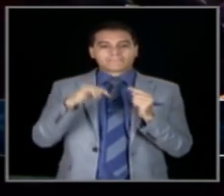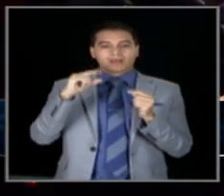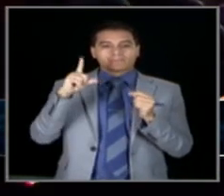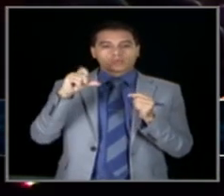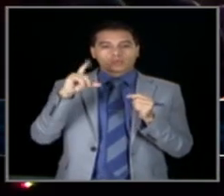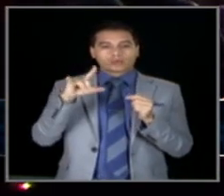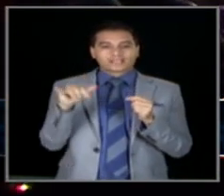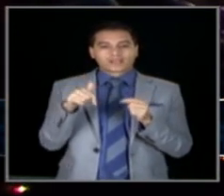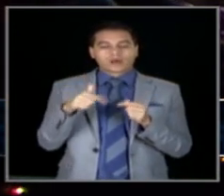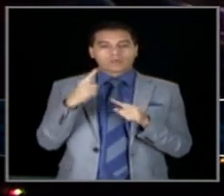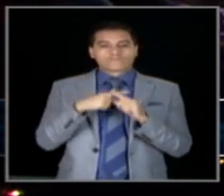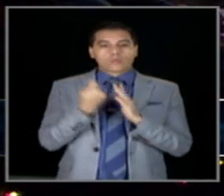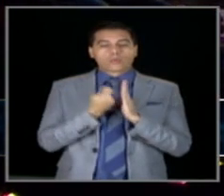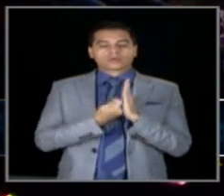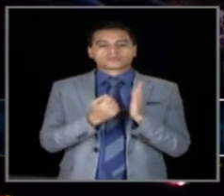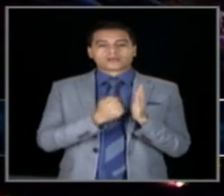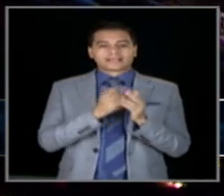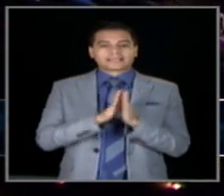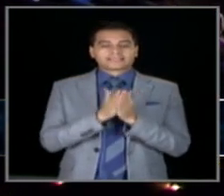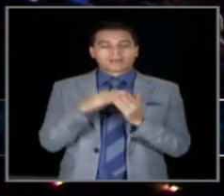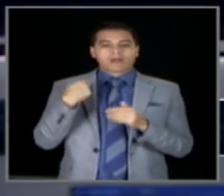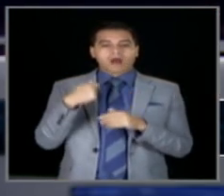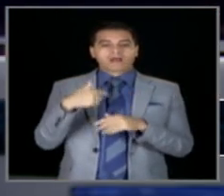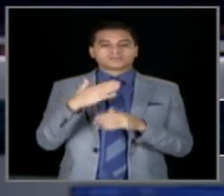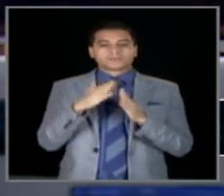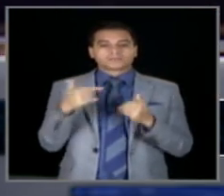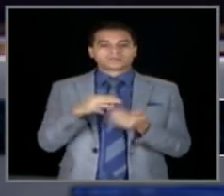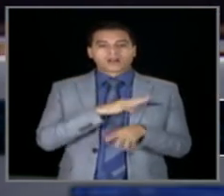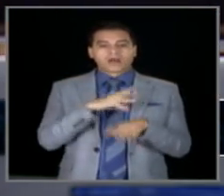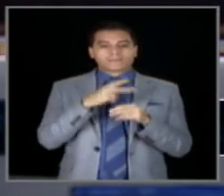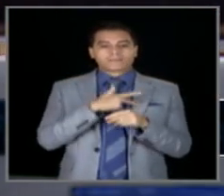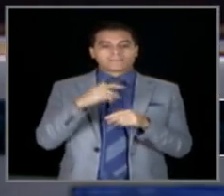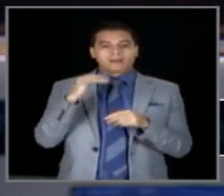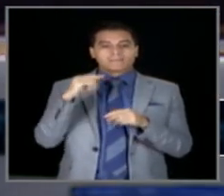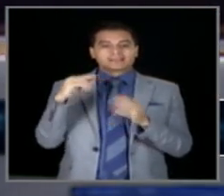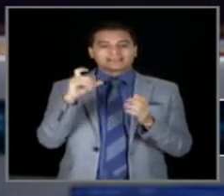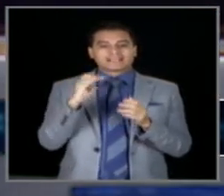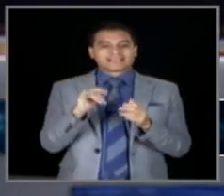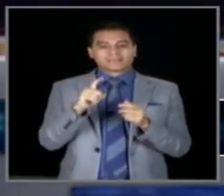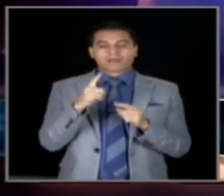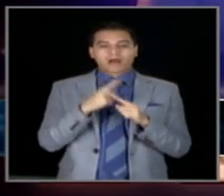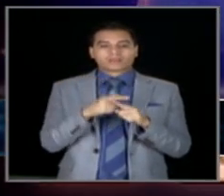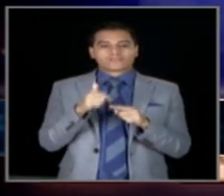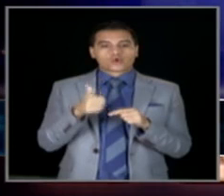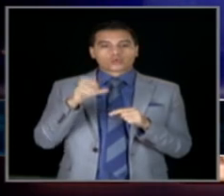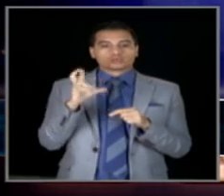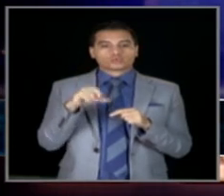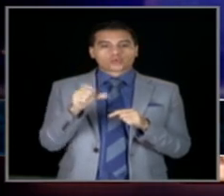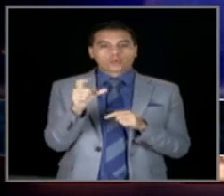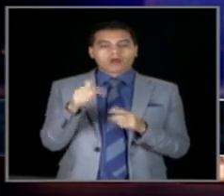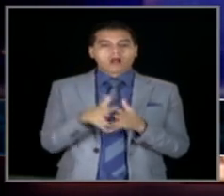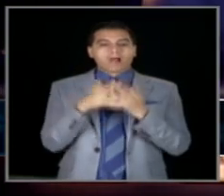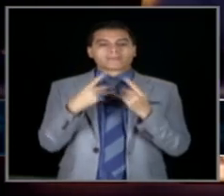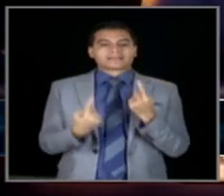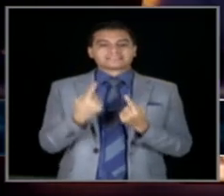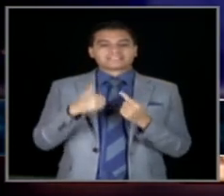صح. وصيتي وكتاب سيرة ذاتية لرئيس مصري راحل، فمن هو؟ محمد نجيب. غلط. لوزون هي أكبر جزيرة بإحدى